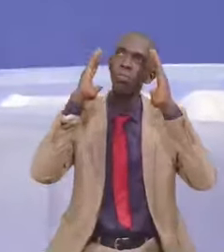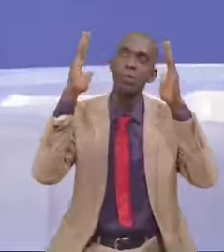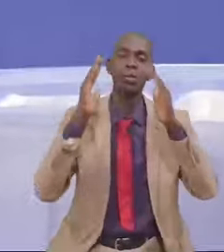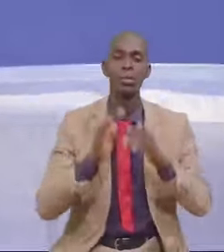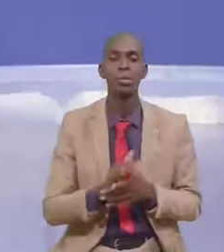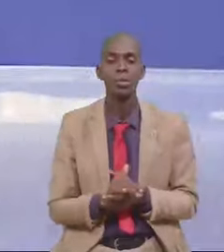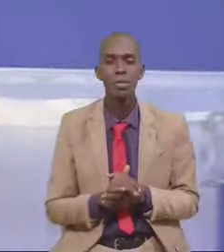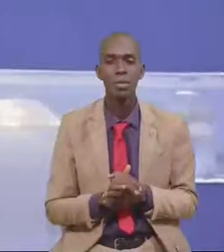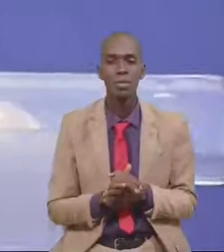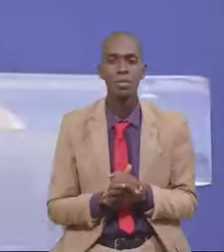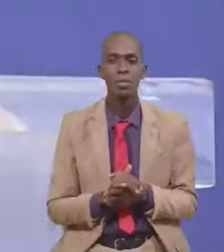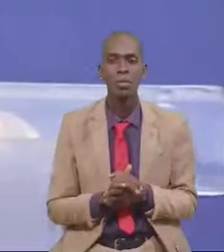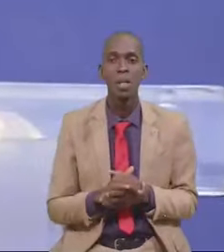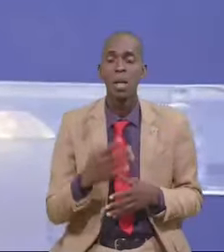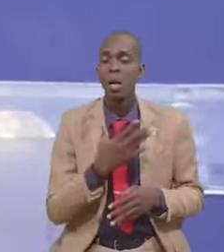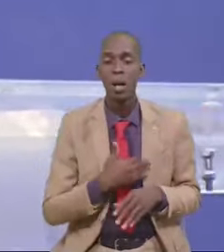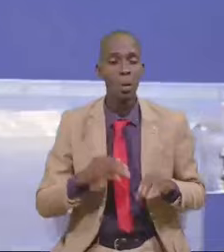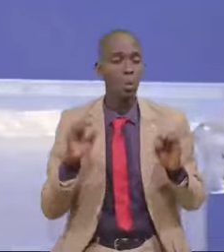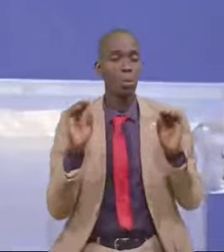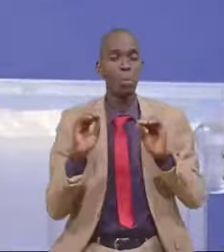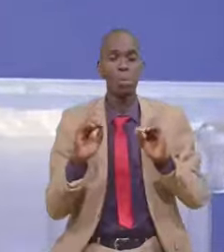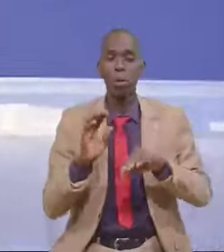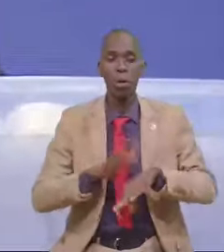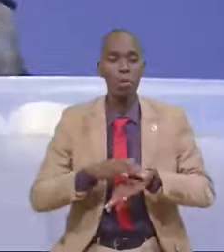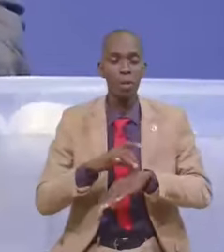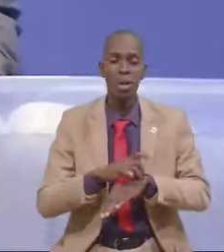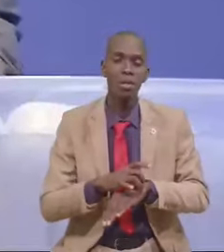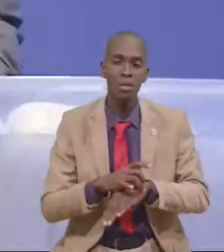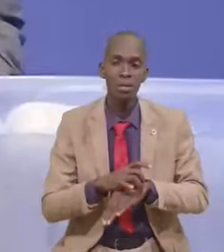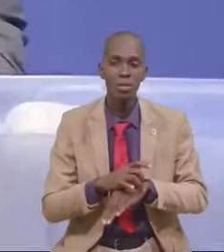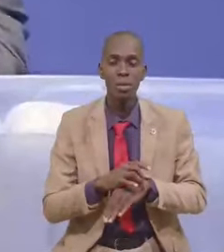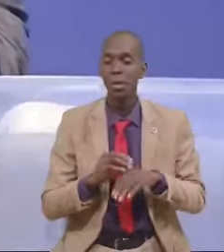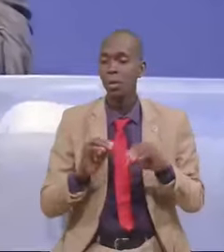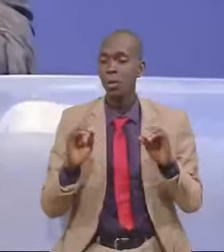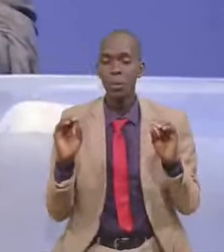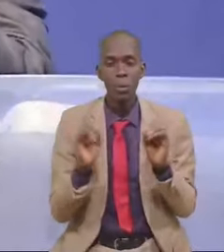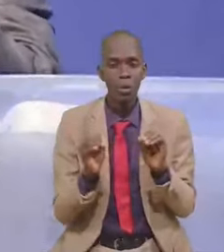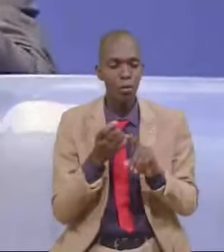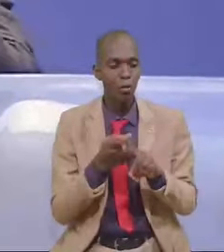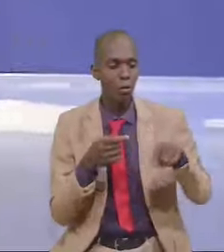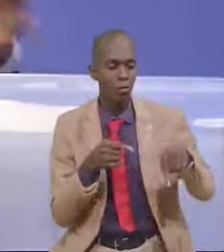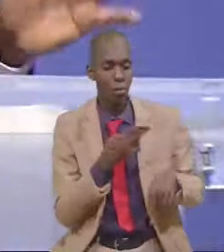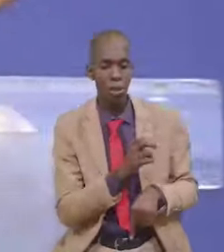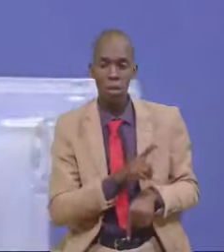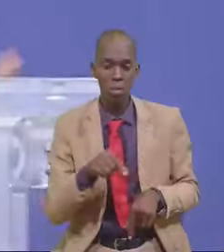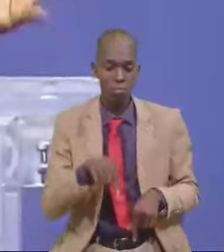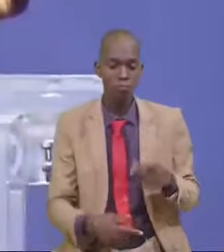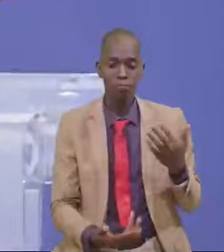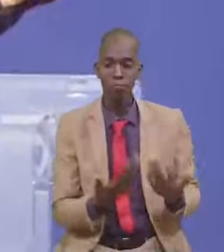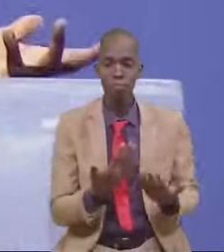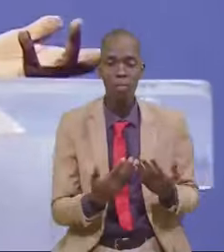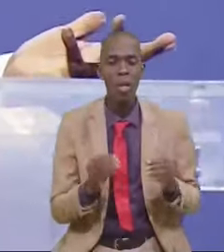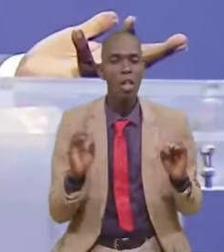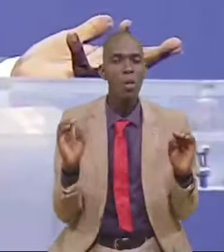la détermination que rien sur la terre, rien venant de l'enfer, rien venant de